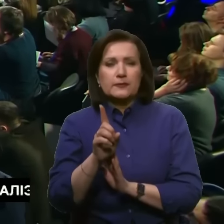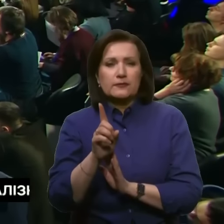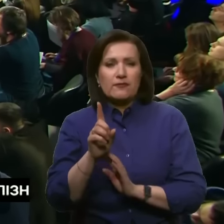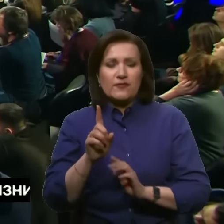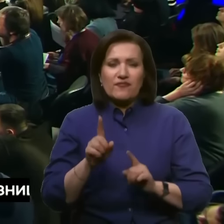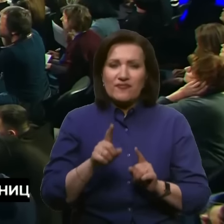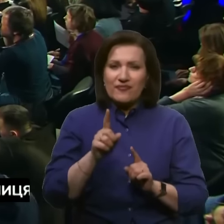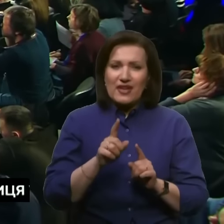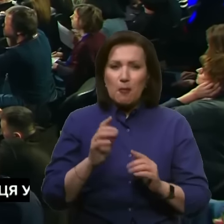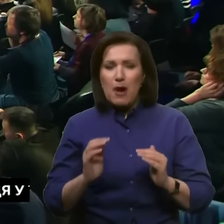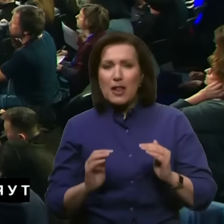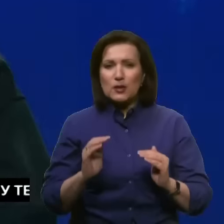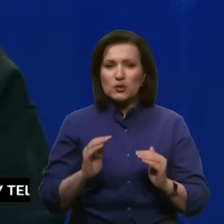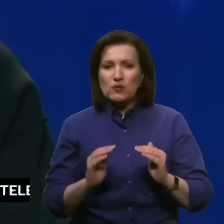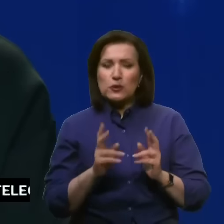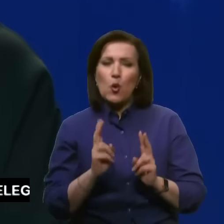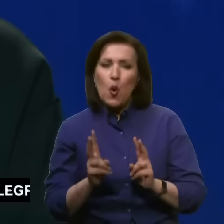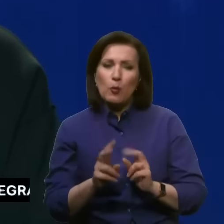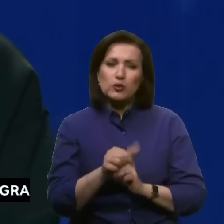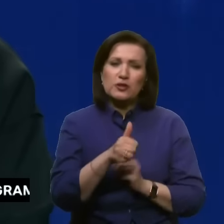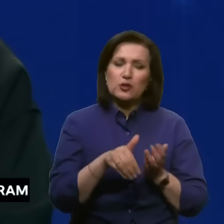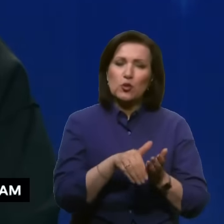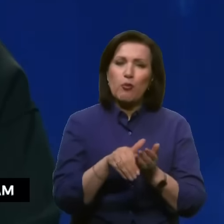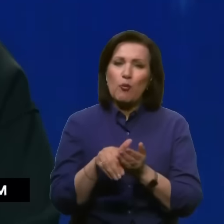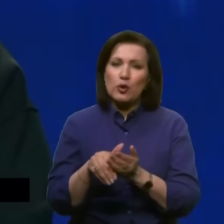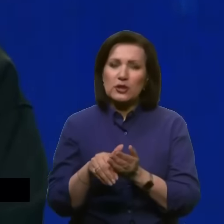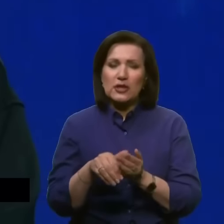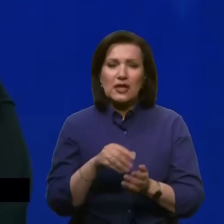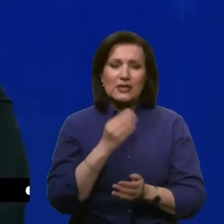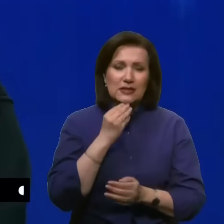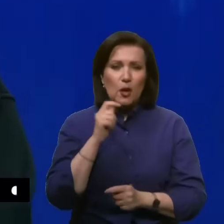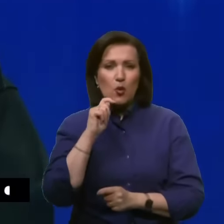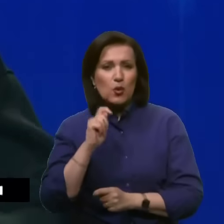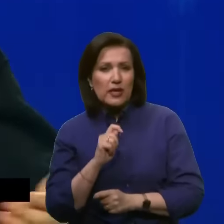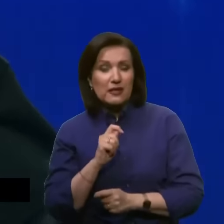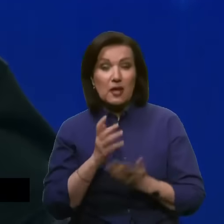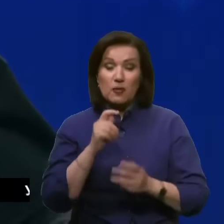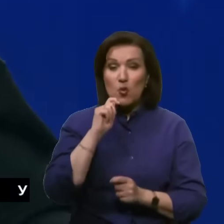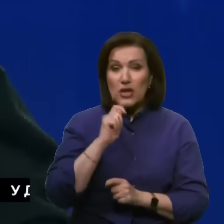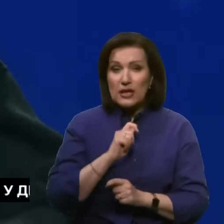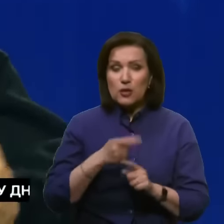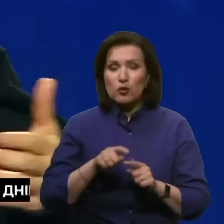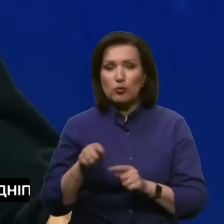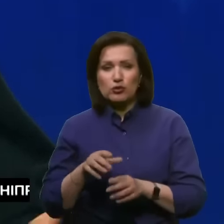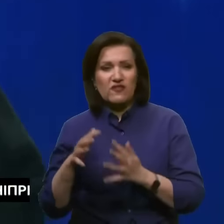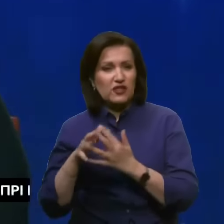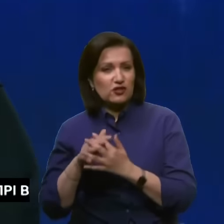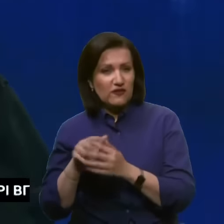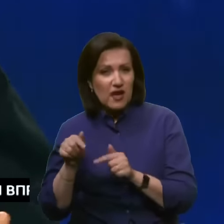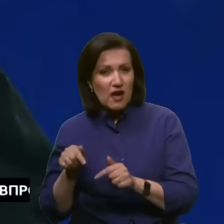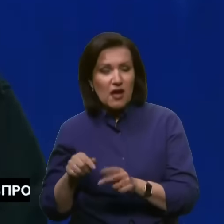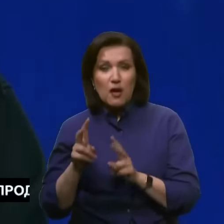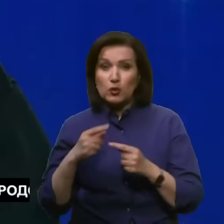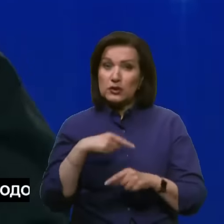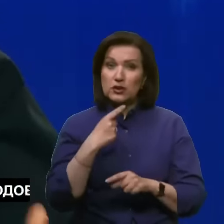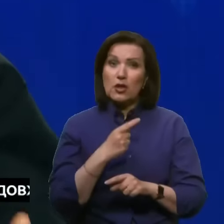почали деякі держави балансувати. Кому спочатку допомогти? Ізраїлю або Україні? Напевно, Україні, тому що повномасштабна війна.